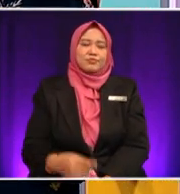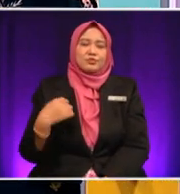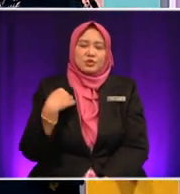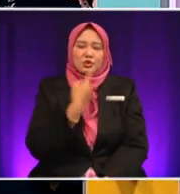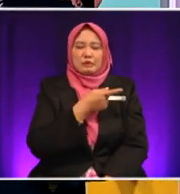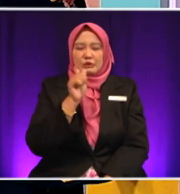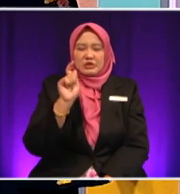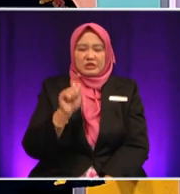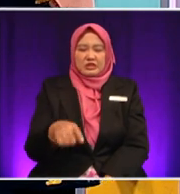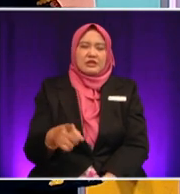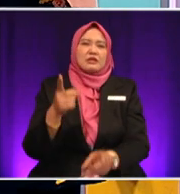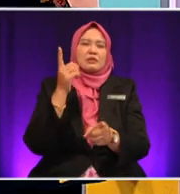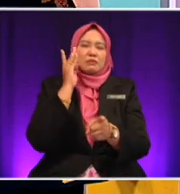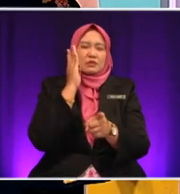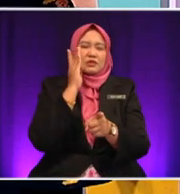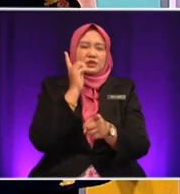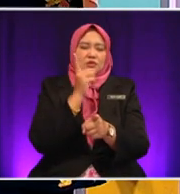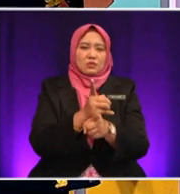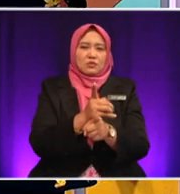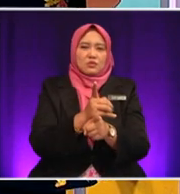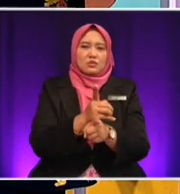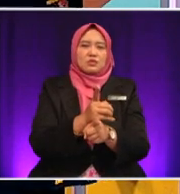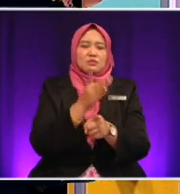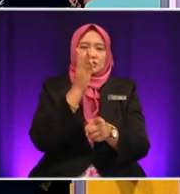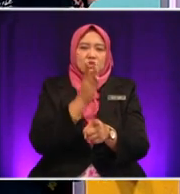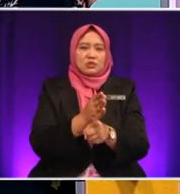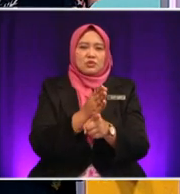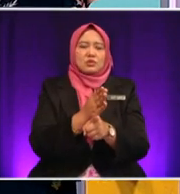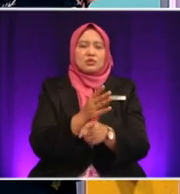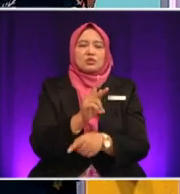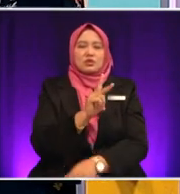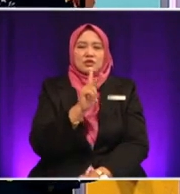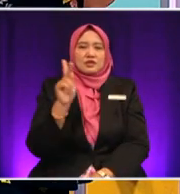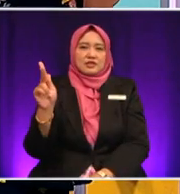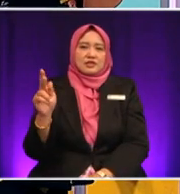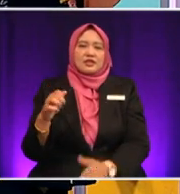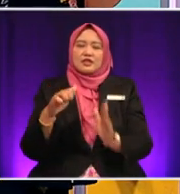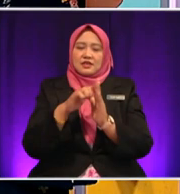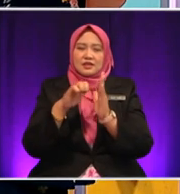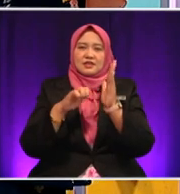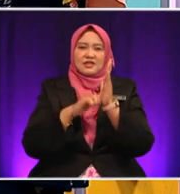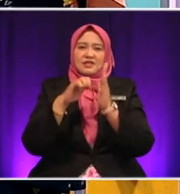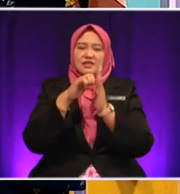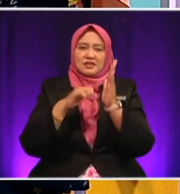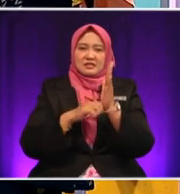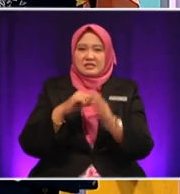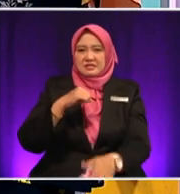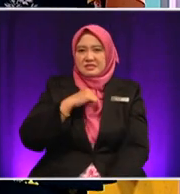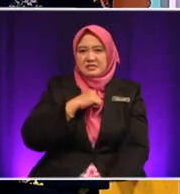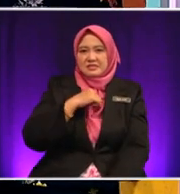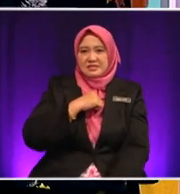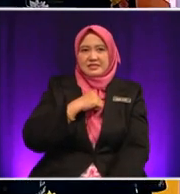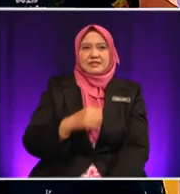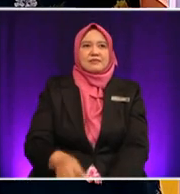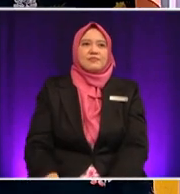kita mengenai hak cipta Oke Selain itu Oke kita tanya ada amplop ada hamster satu lagi